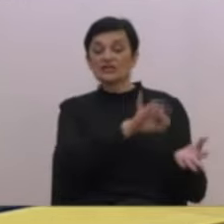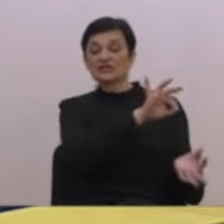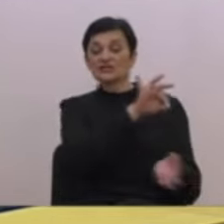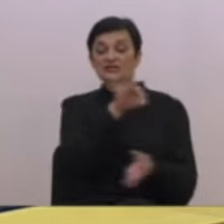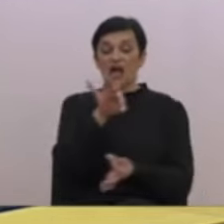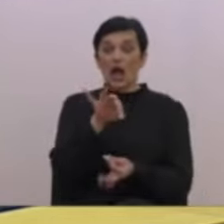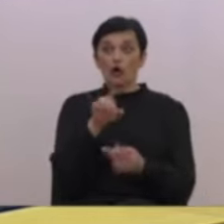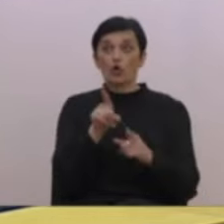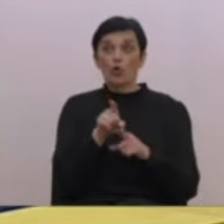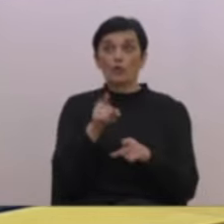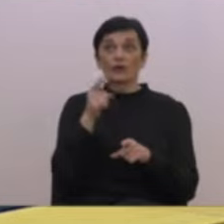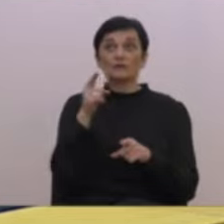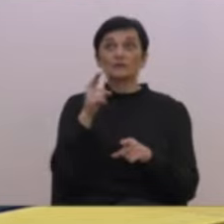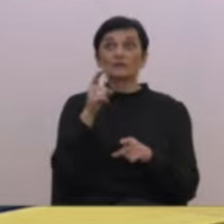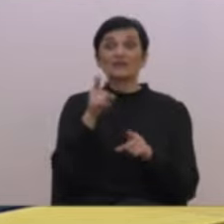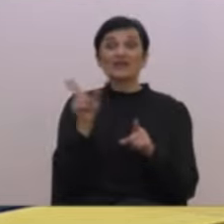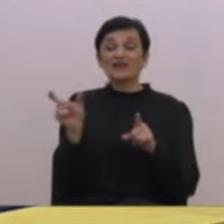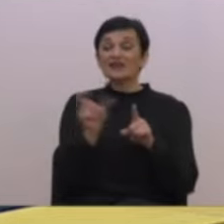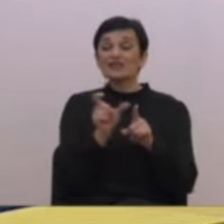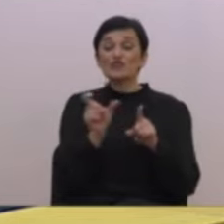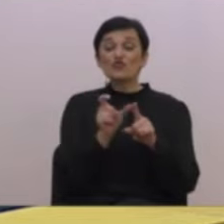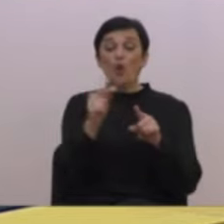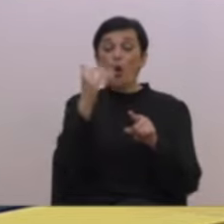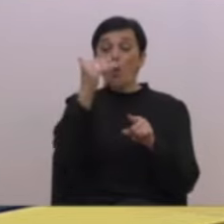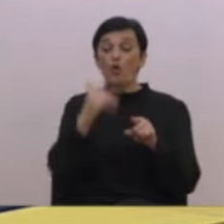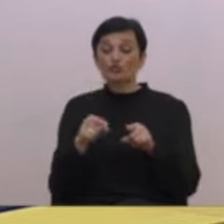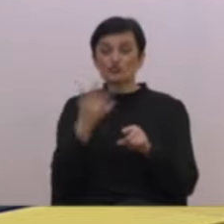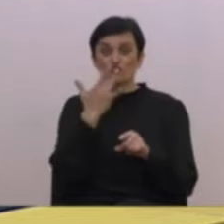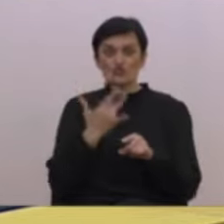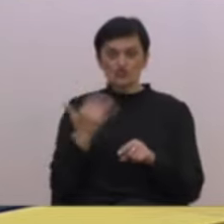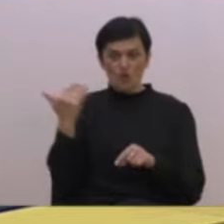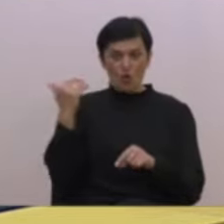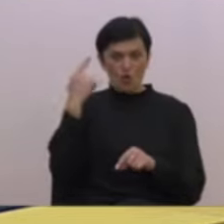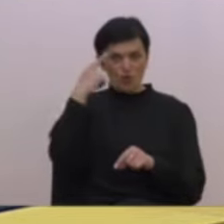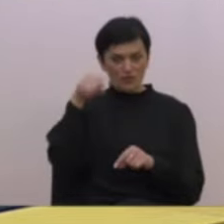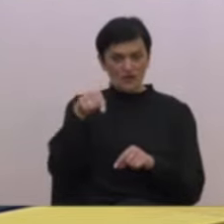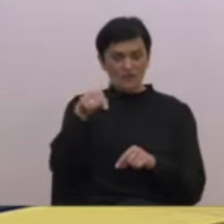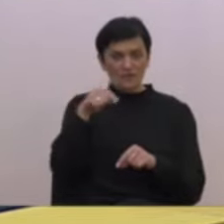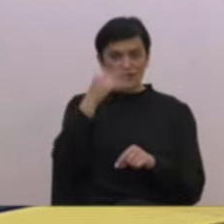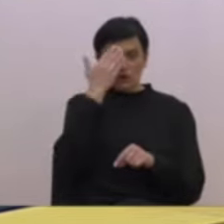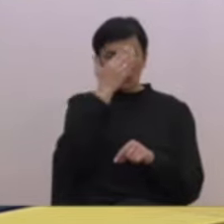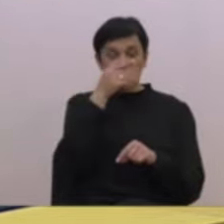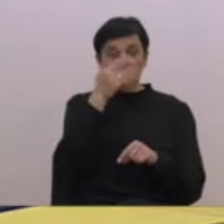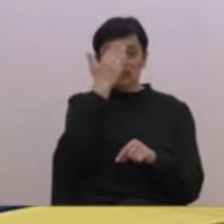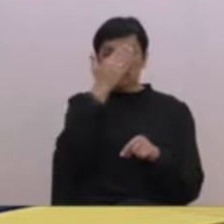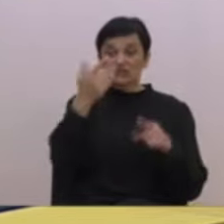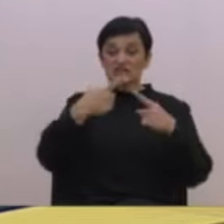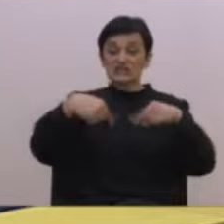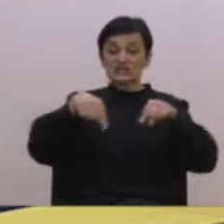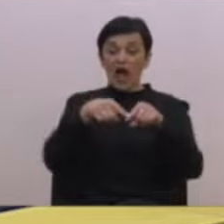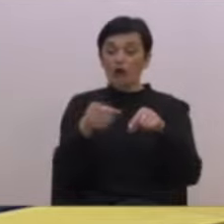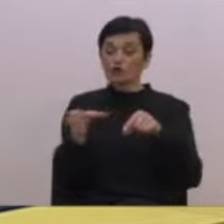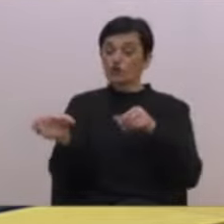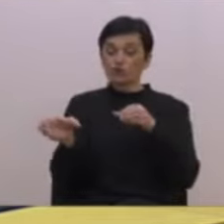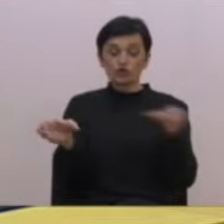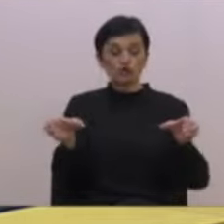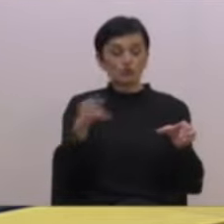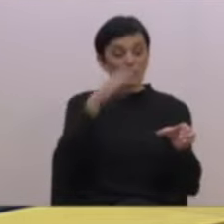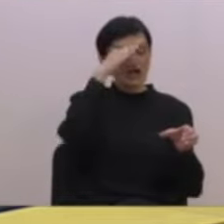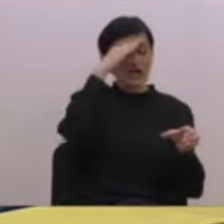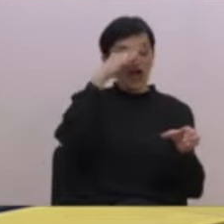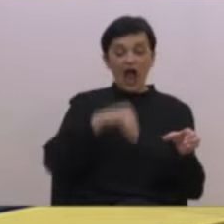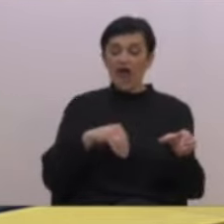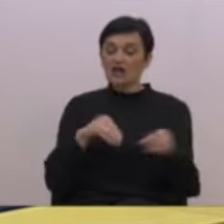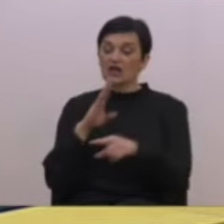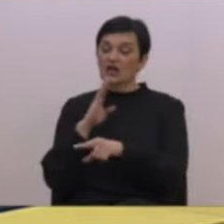იდეა, სხვადასხვა კოპოტების ამბავი, თავისი არსით. იმიტომ რომ საზოგადოებას ჯგუფებად ყოფს. ქალებად, კაცებად,